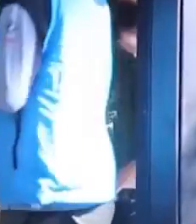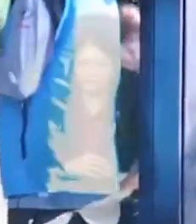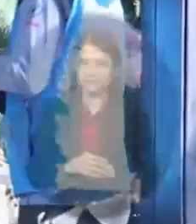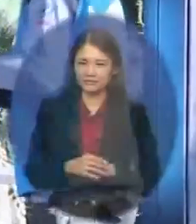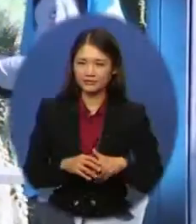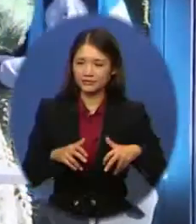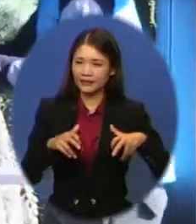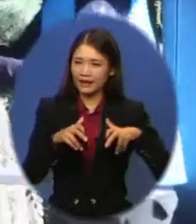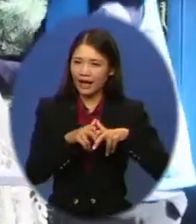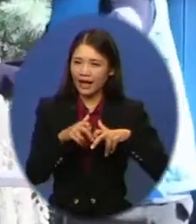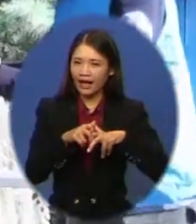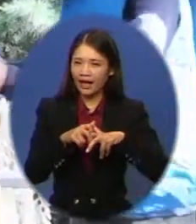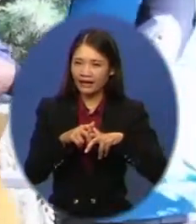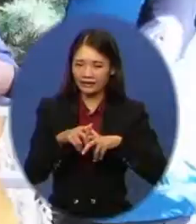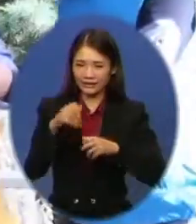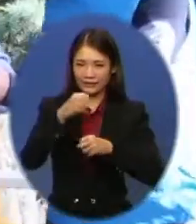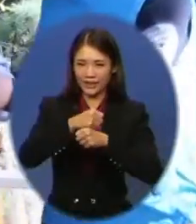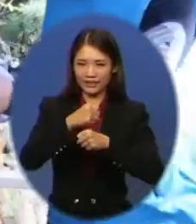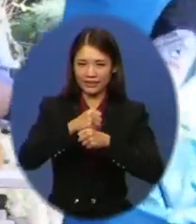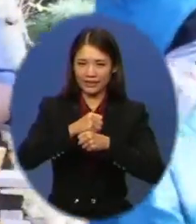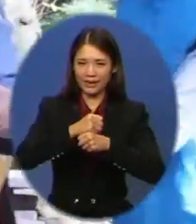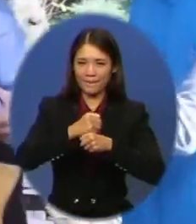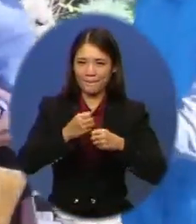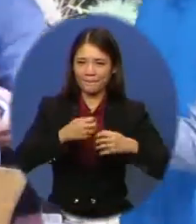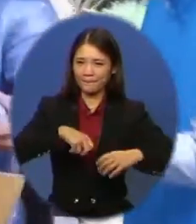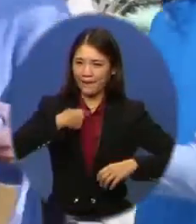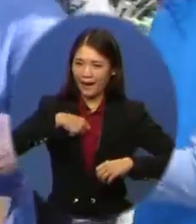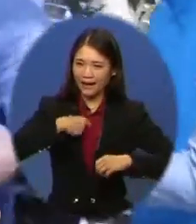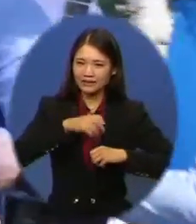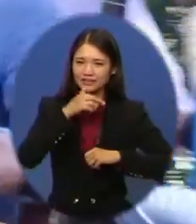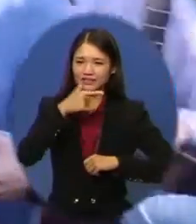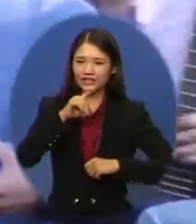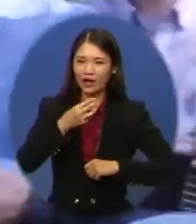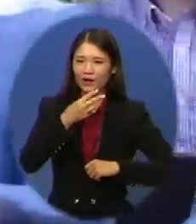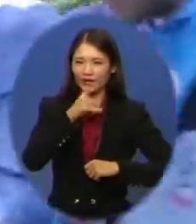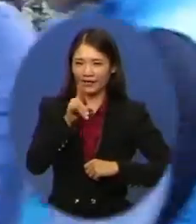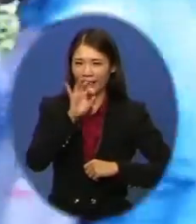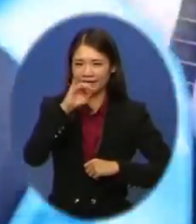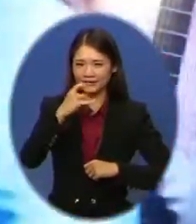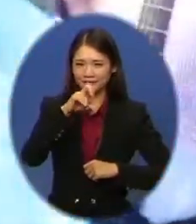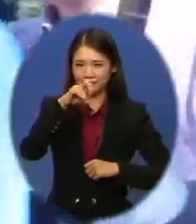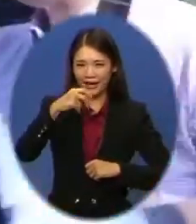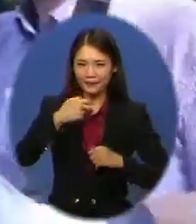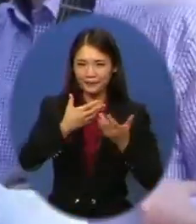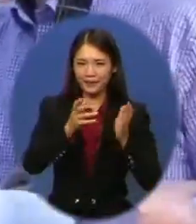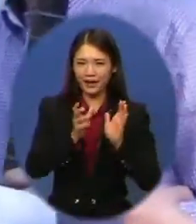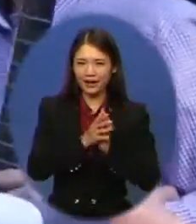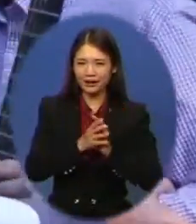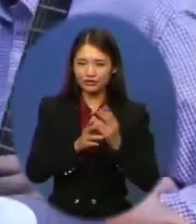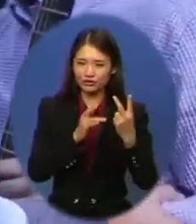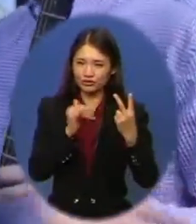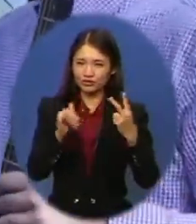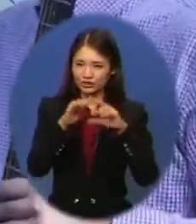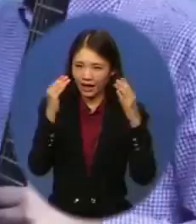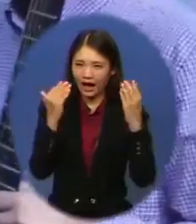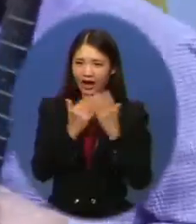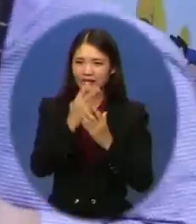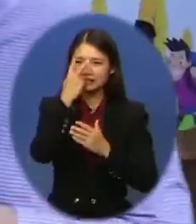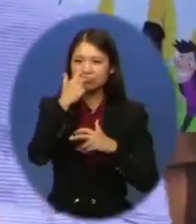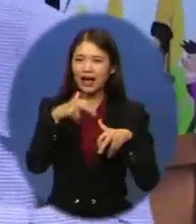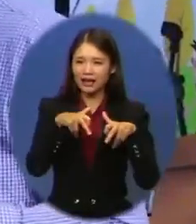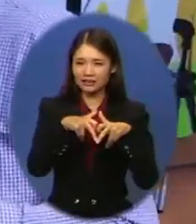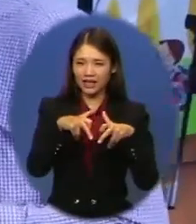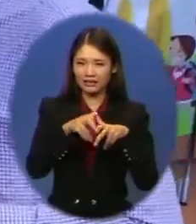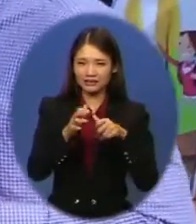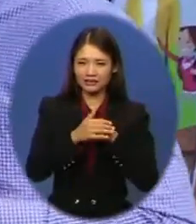장애인으로 이루어진 밴드 절대 용감의 무대가 이어졌습니다. 두 분 모두 저희와 같이 시각장애인을 앓고 계신 분들이십니다. 그래서 좀 준비를